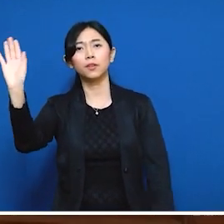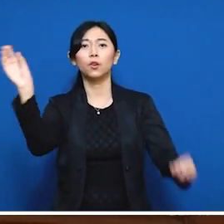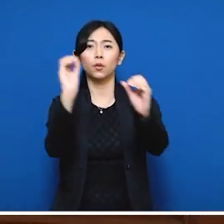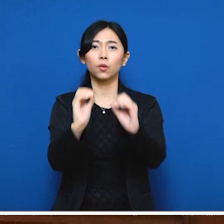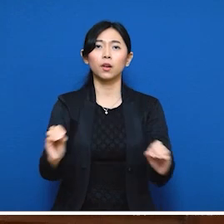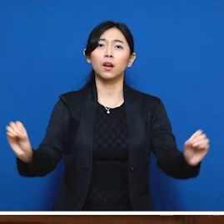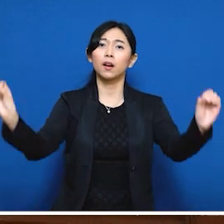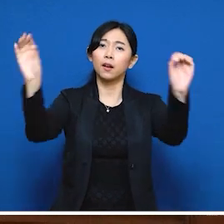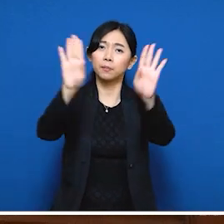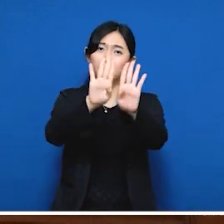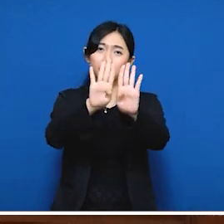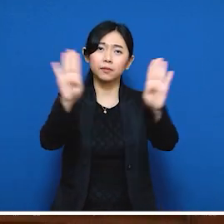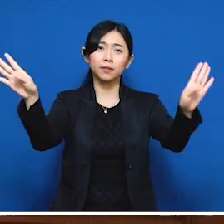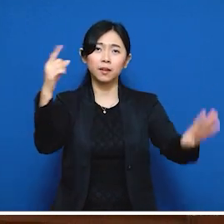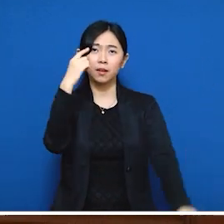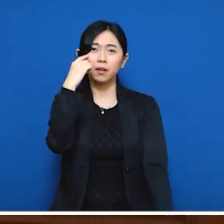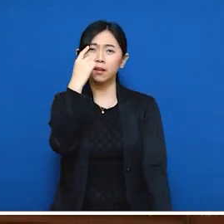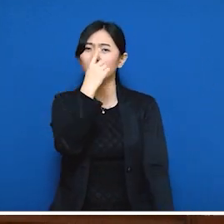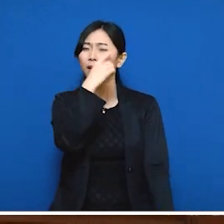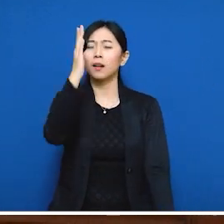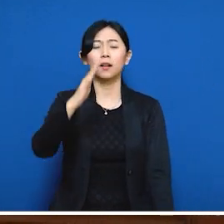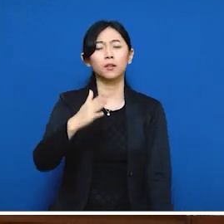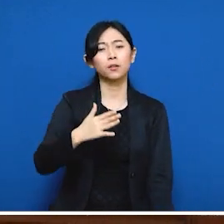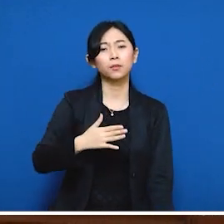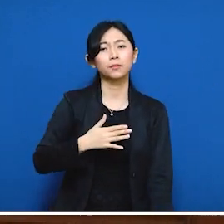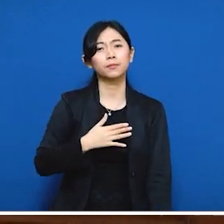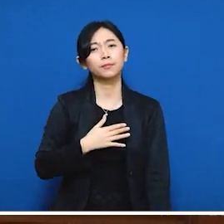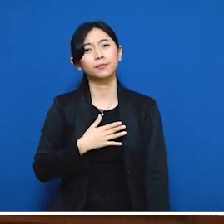Oh, buka mata.